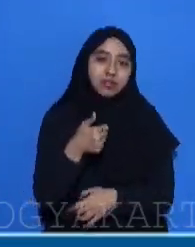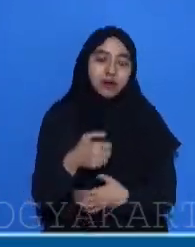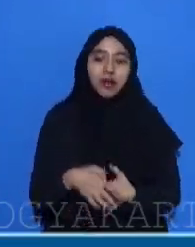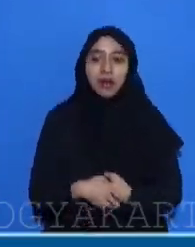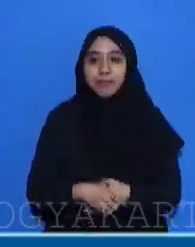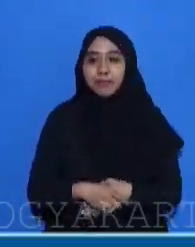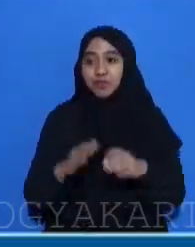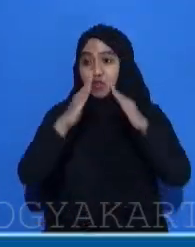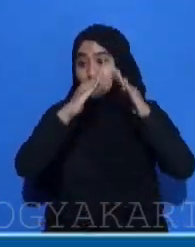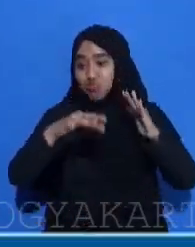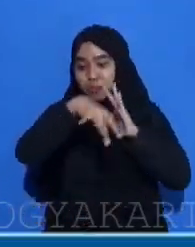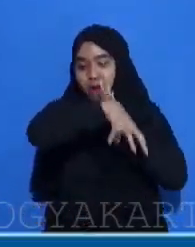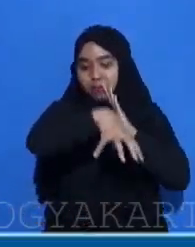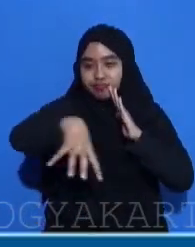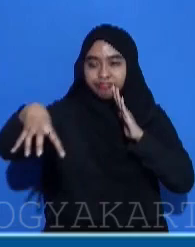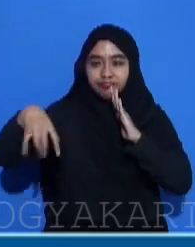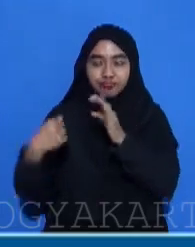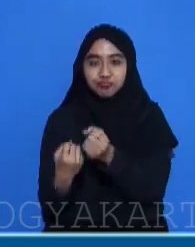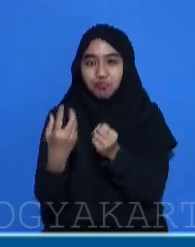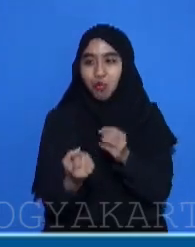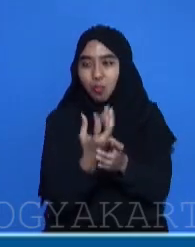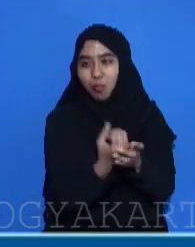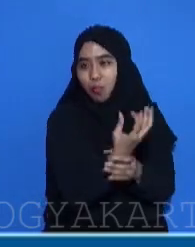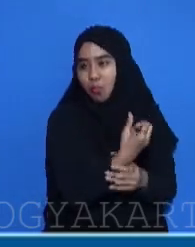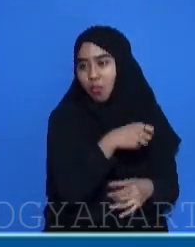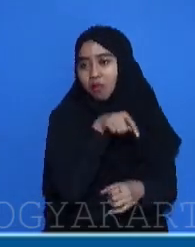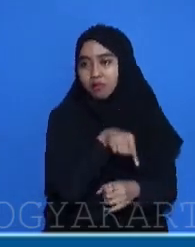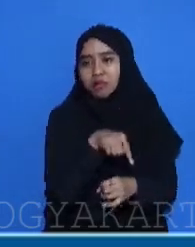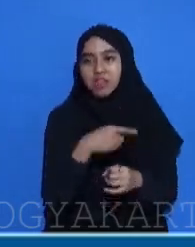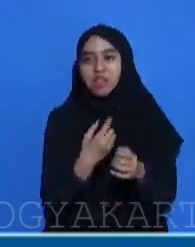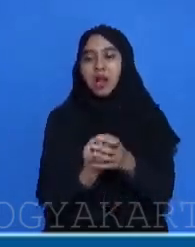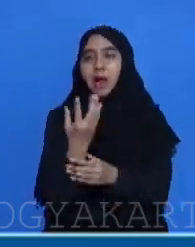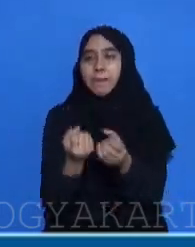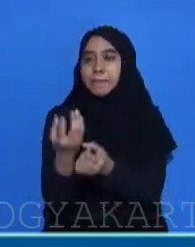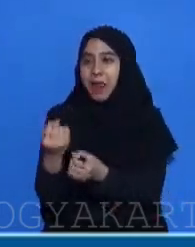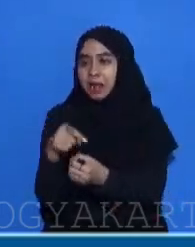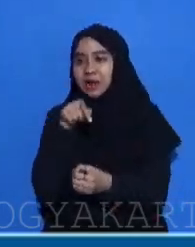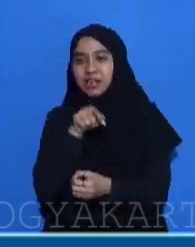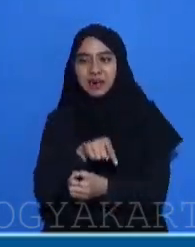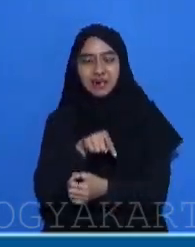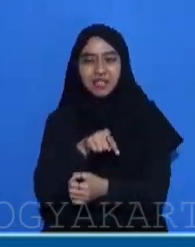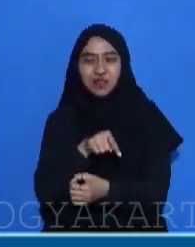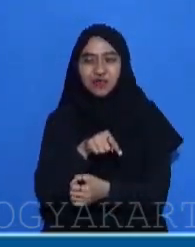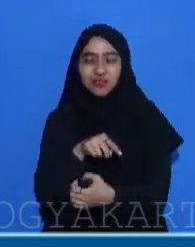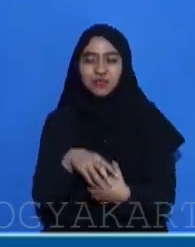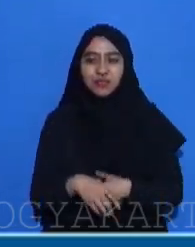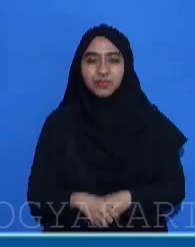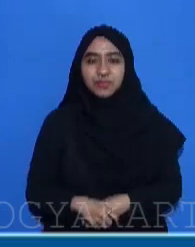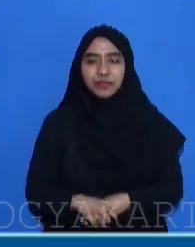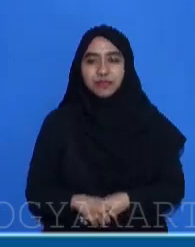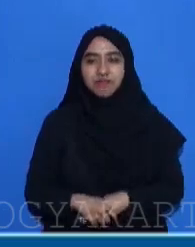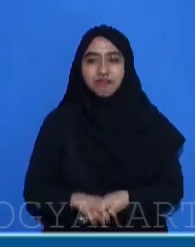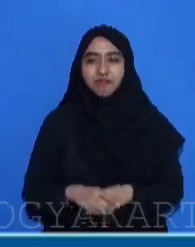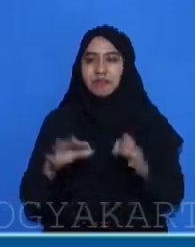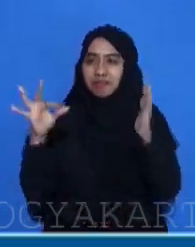meniko ukitado saraswaling tanaman refugia kan dewantani pun tanaman meniko mangsa alami saminclo